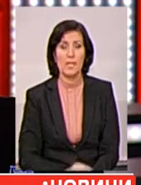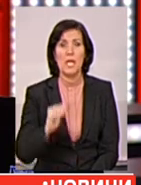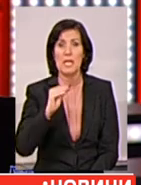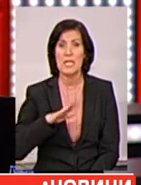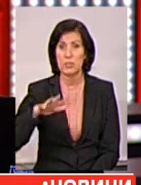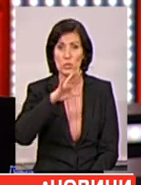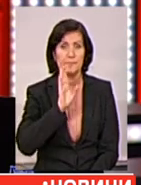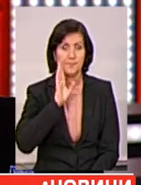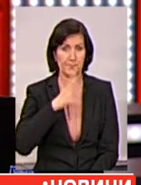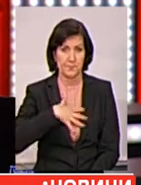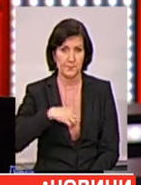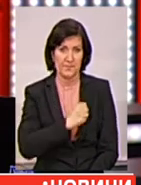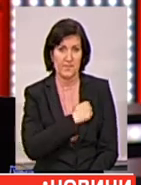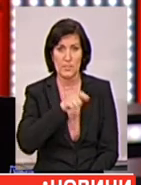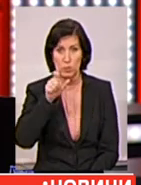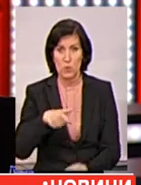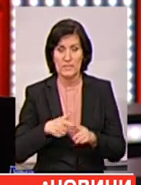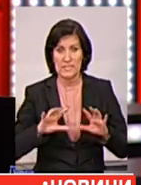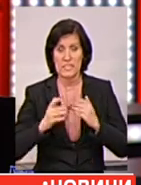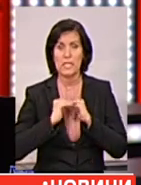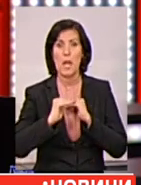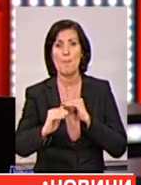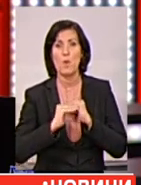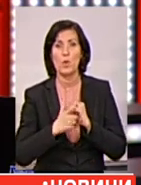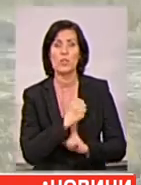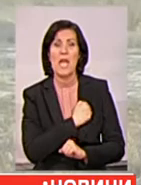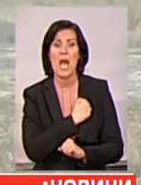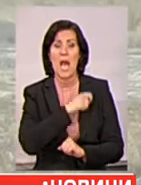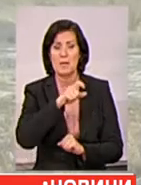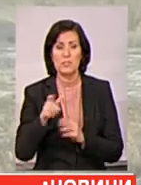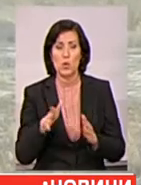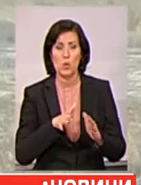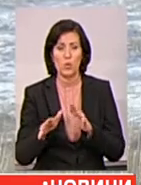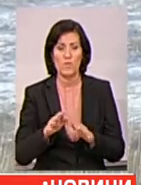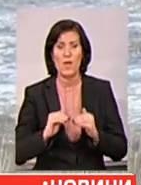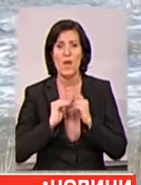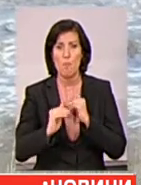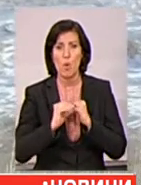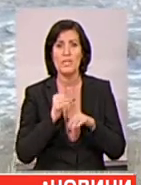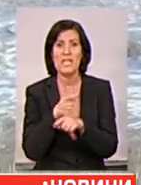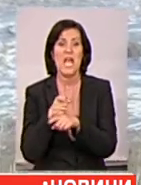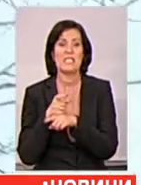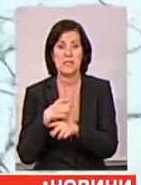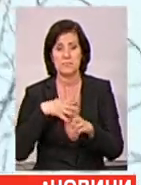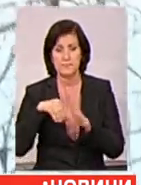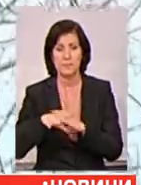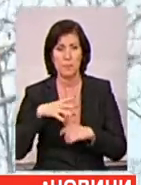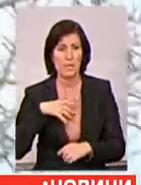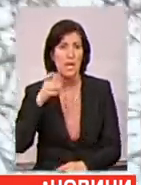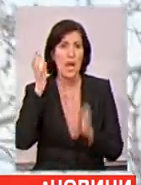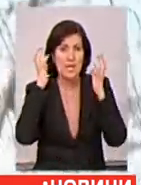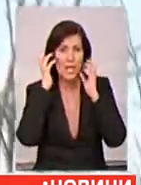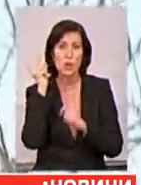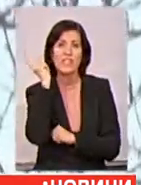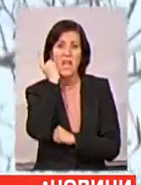На Житомирщині вранці загинув військовий. Сталося це на полігоні, де армійці готували тактичне поле для стрільб. Загиблий був